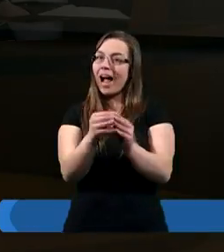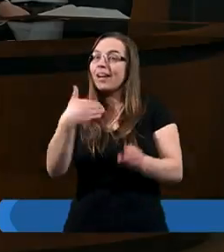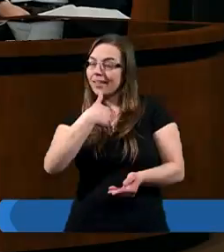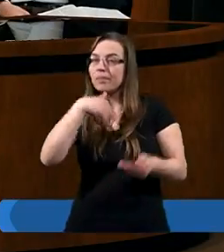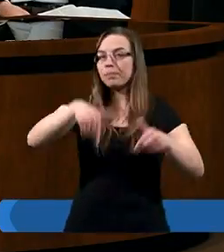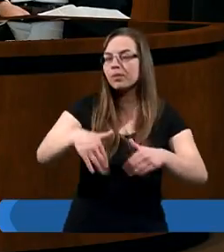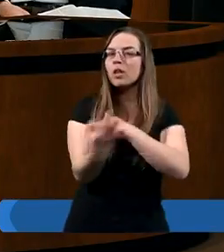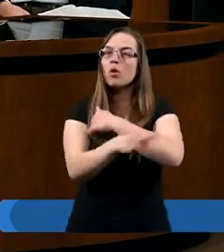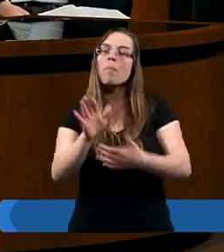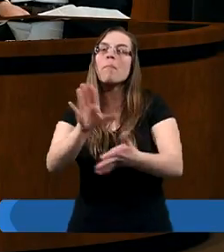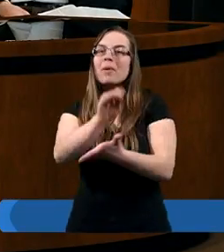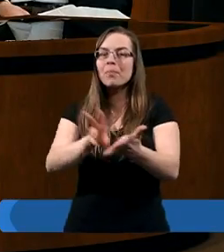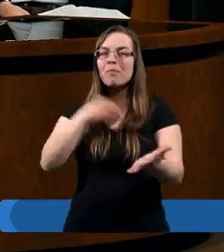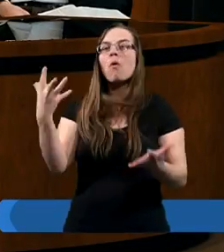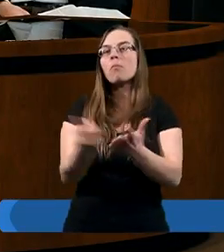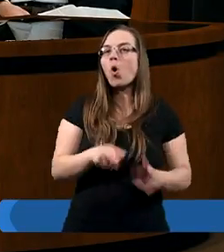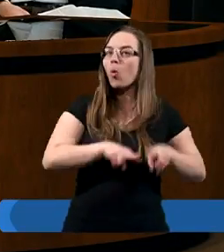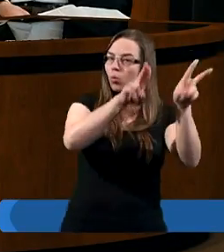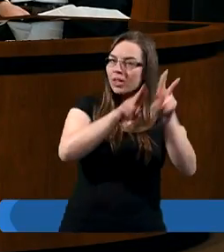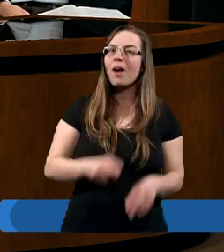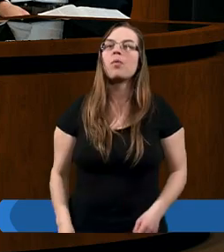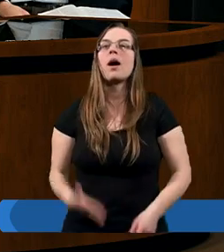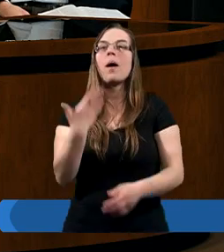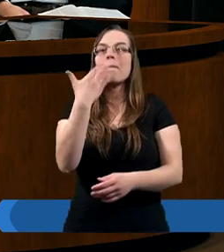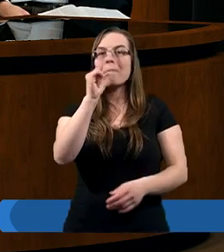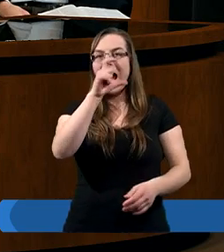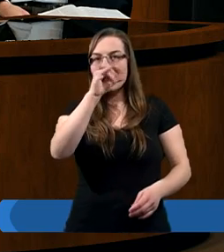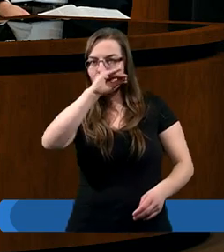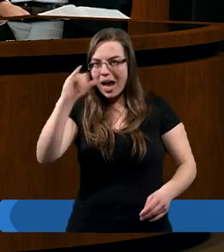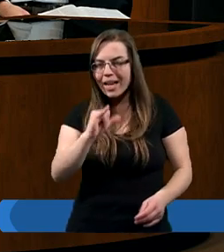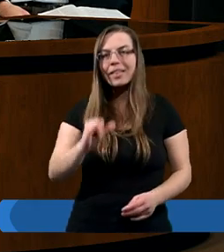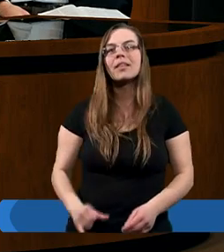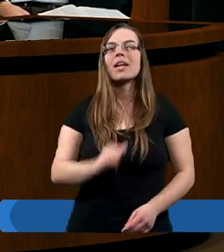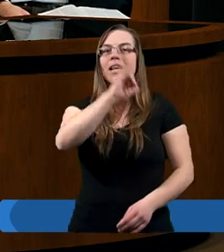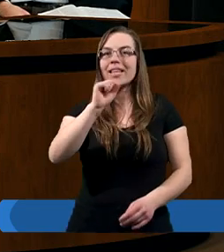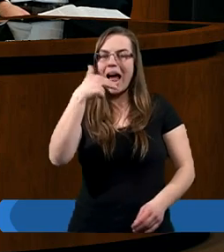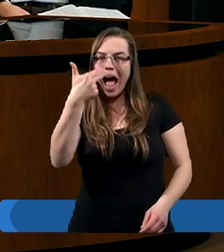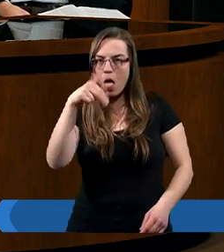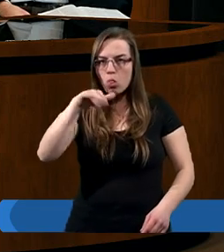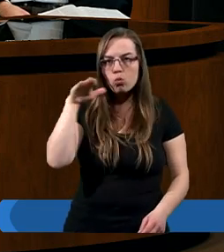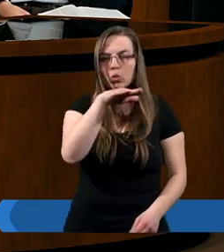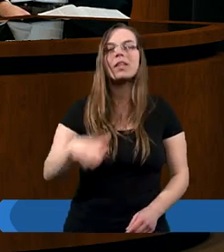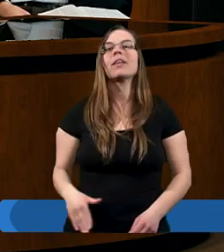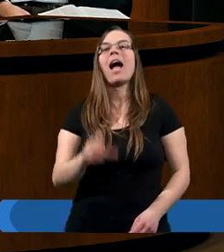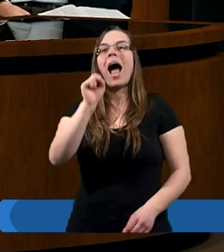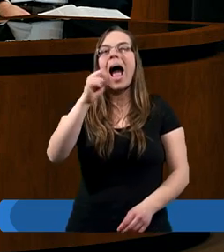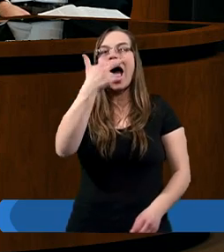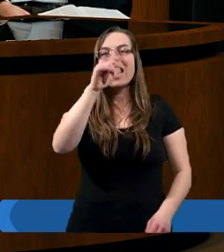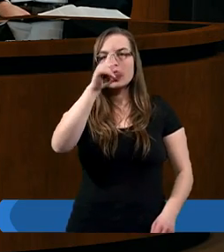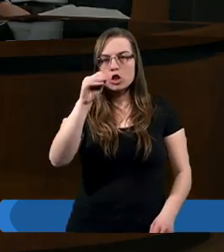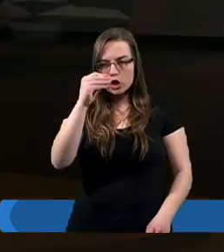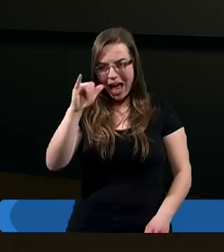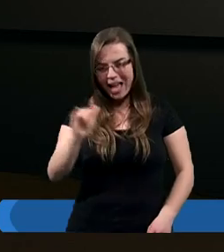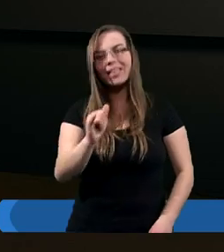Wraz ze mną w studium Pisma Świętego wezmą dziś udział Maciej, Janusz oraz